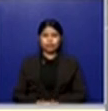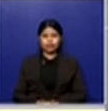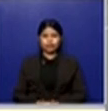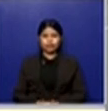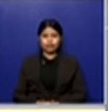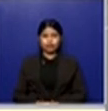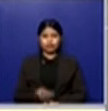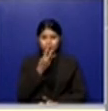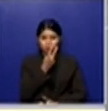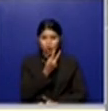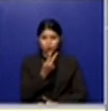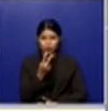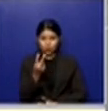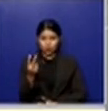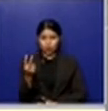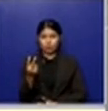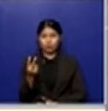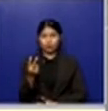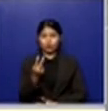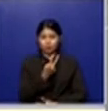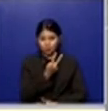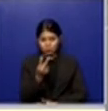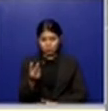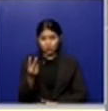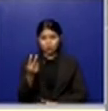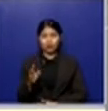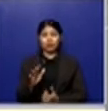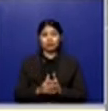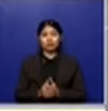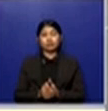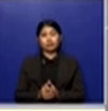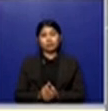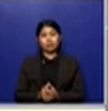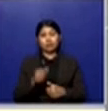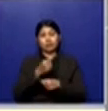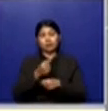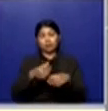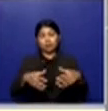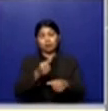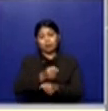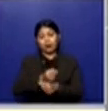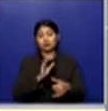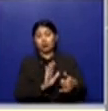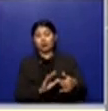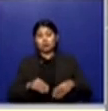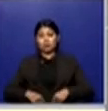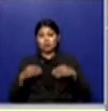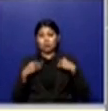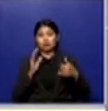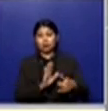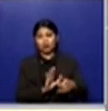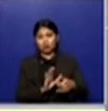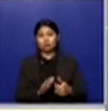เมื่อเราดูอันนี้นะครับเราจะเห็นว่าการทำงานของเขานะครับชีวิตของเขา